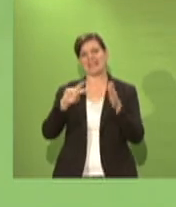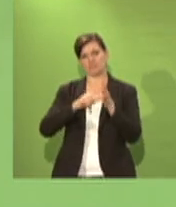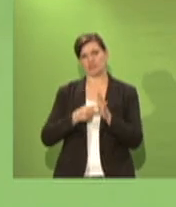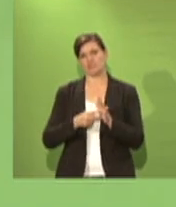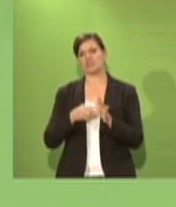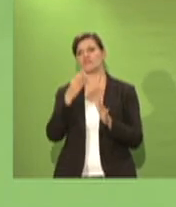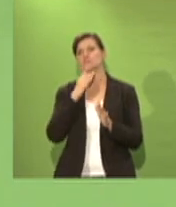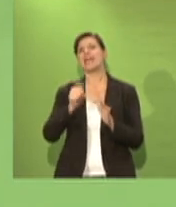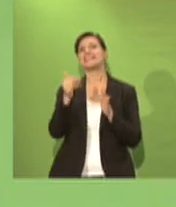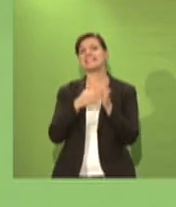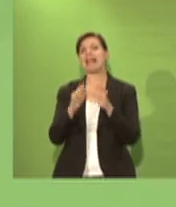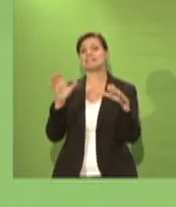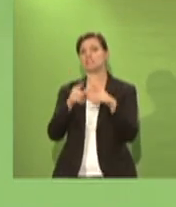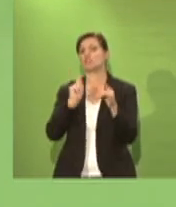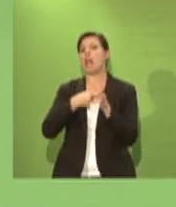Abschaffung der ersten Klasse gefordert.